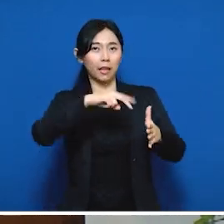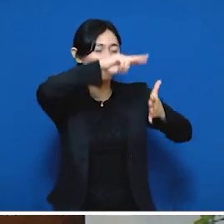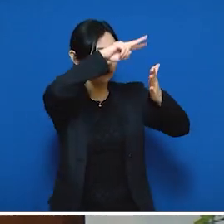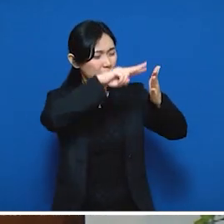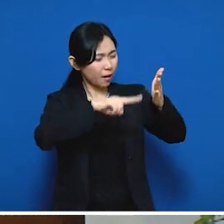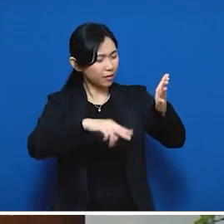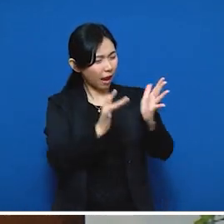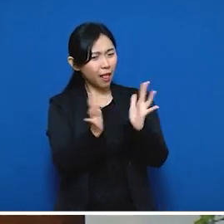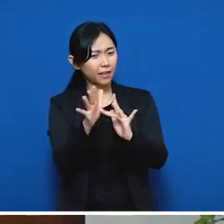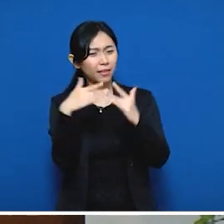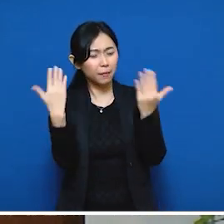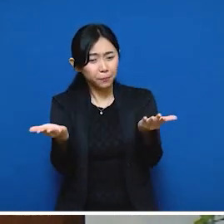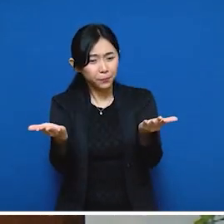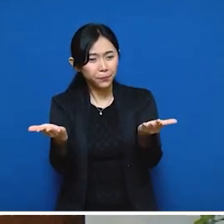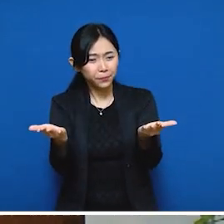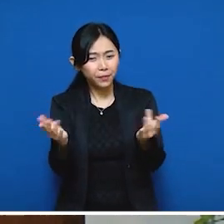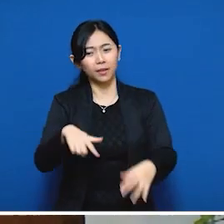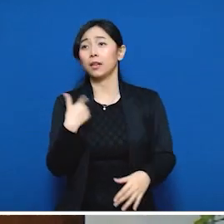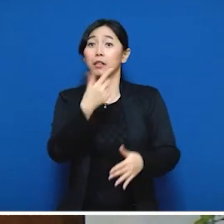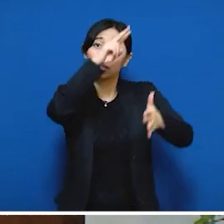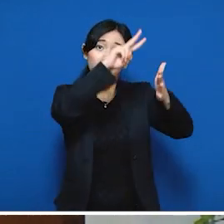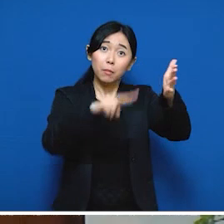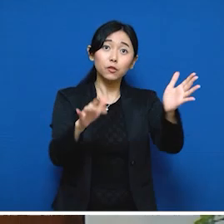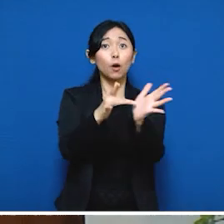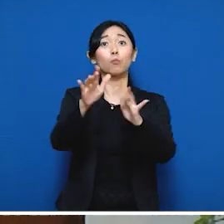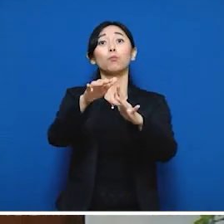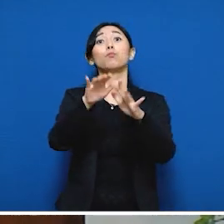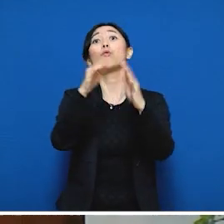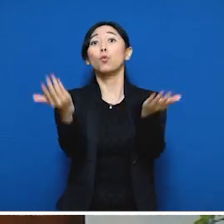Alkitab pribadi, mungkin kita membaca buku-buku rohani.